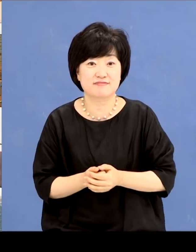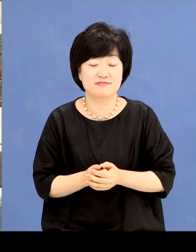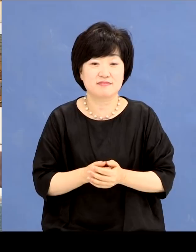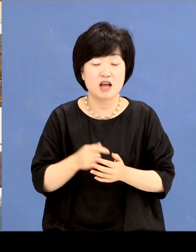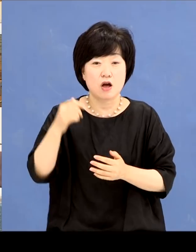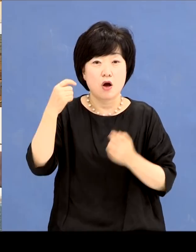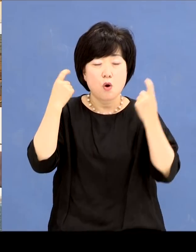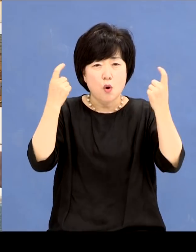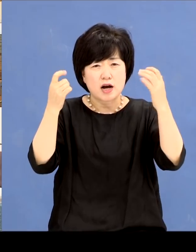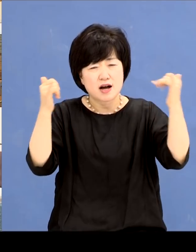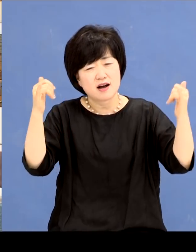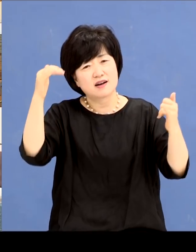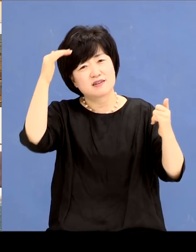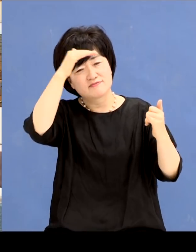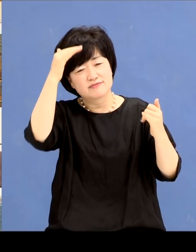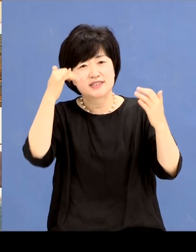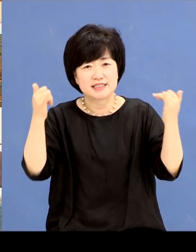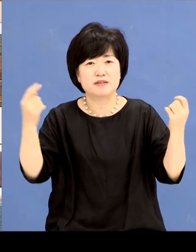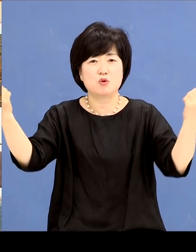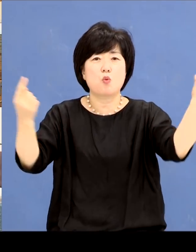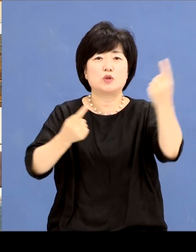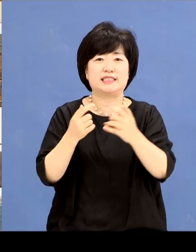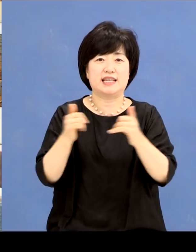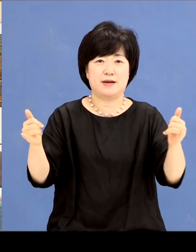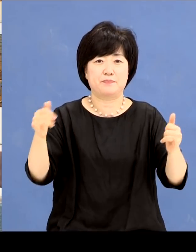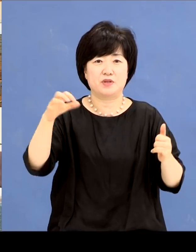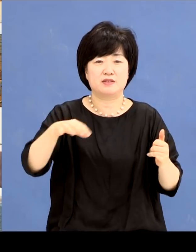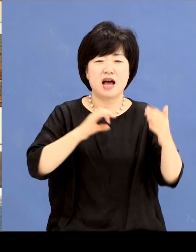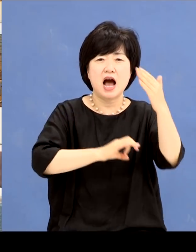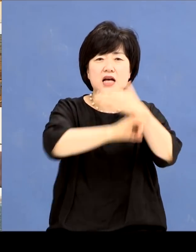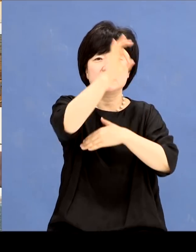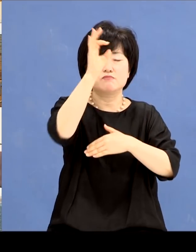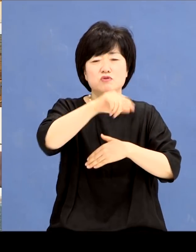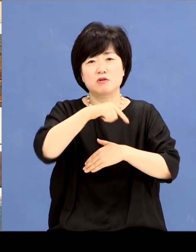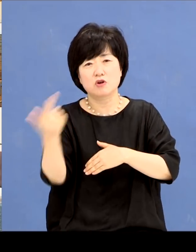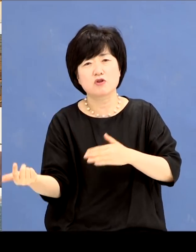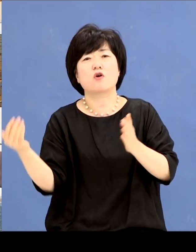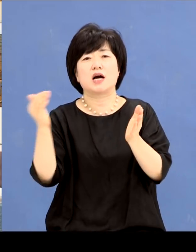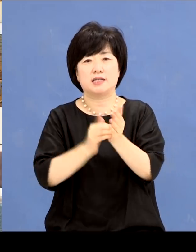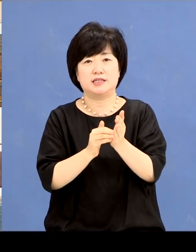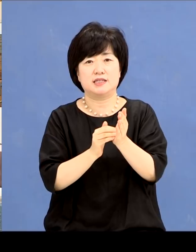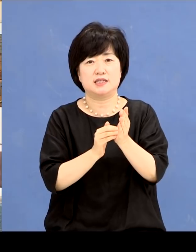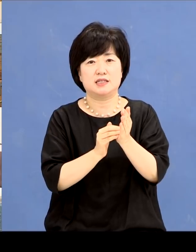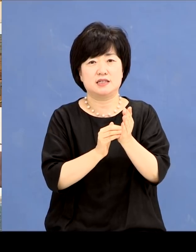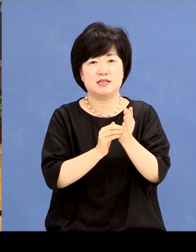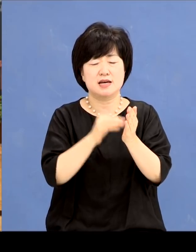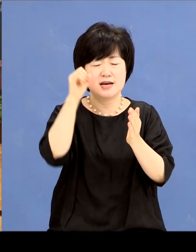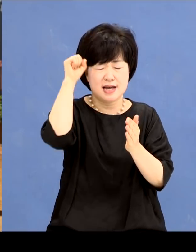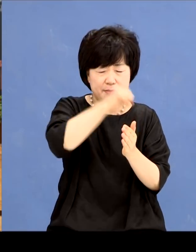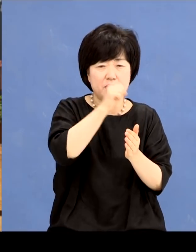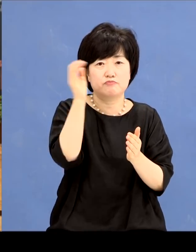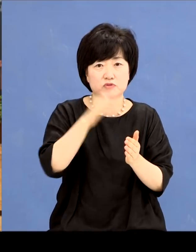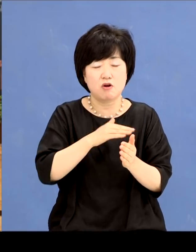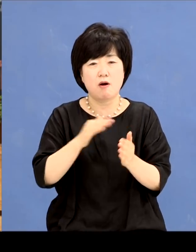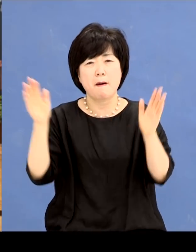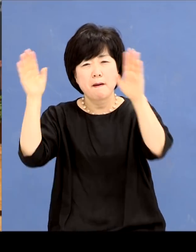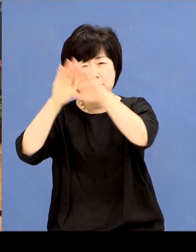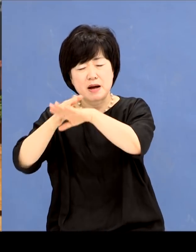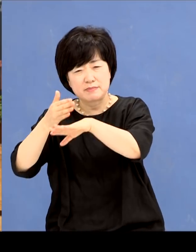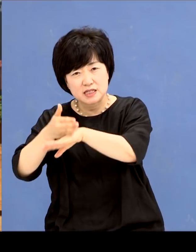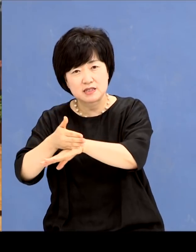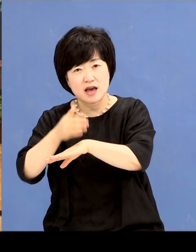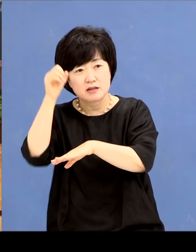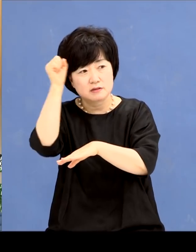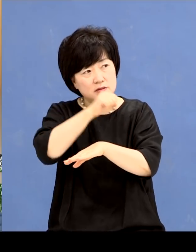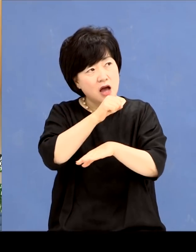이제 관광객도 오는 식당이었기 때문에 아침 조식부터 저녁 술까지 파는 회사가 식당이었어요. 오래 일을 하셔야 그렇죠.